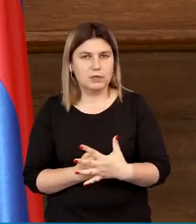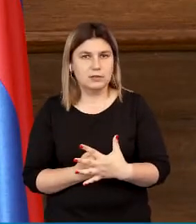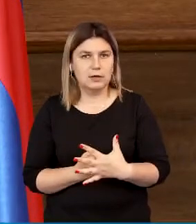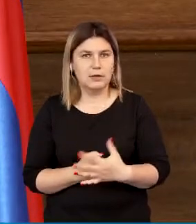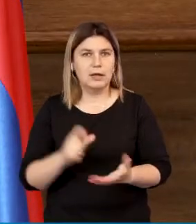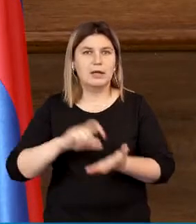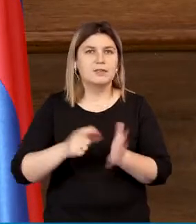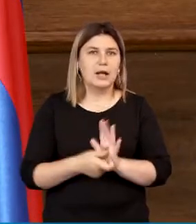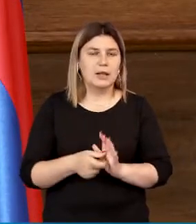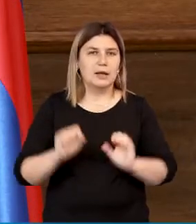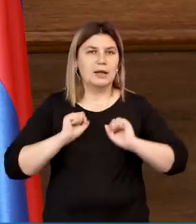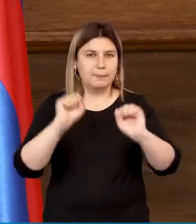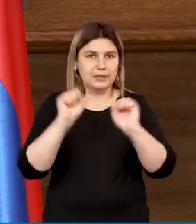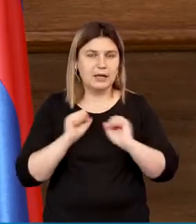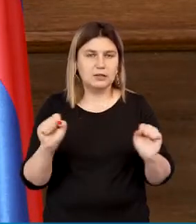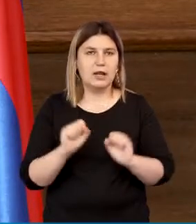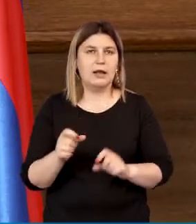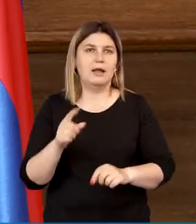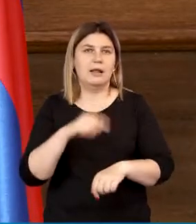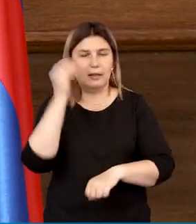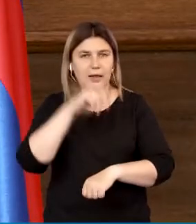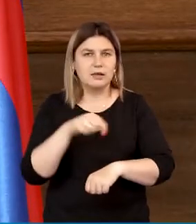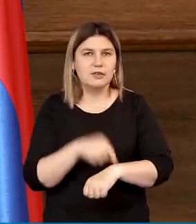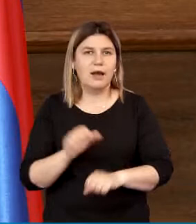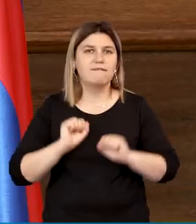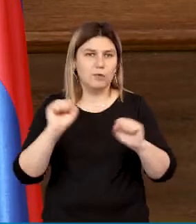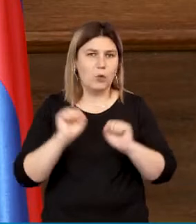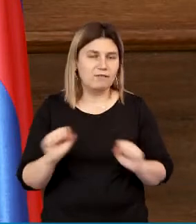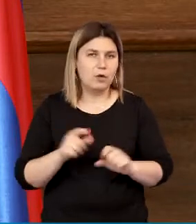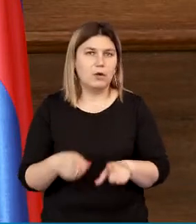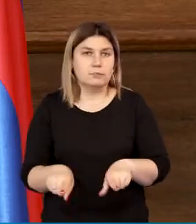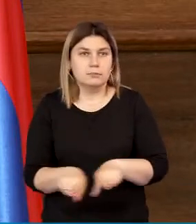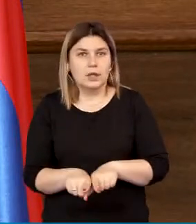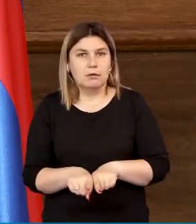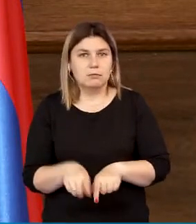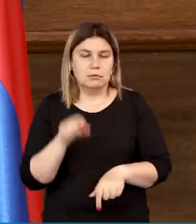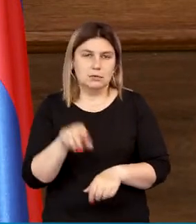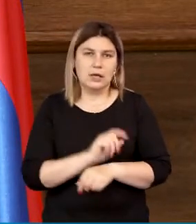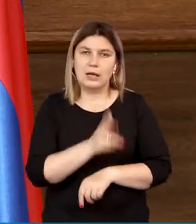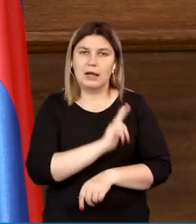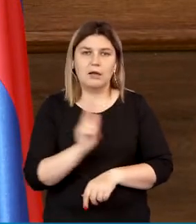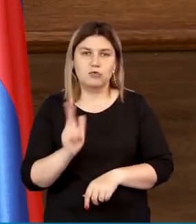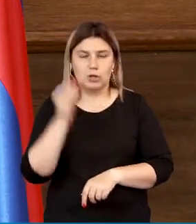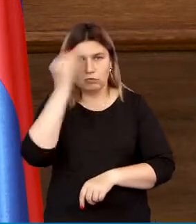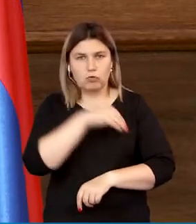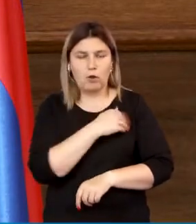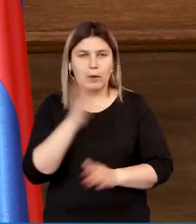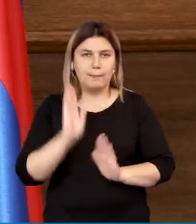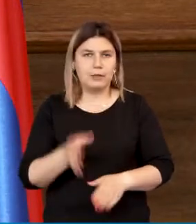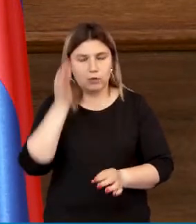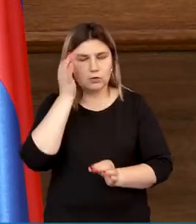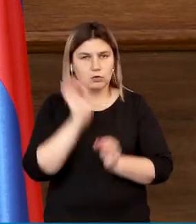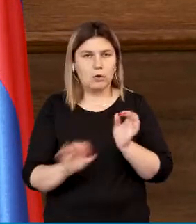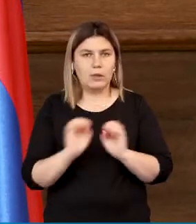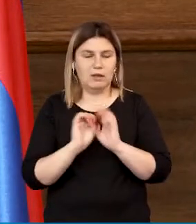sal gimnastycznych, lekcji WF-u i tak dalej. Więc to wszystko oczywiście w każdej szkole będzie bardzo dokładnie